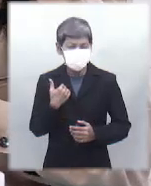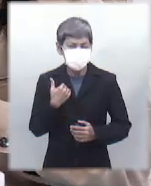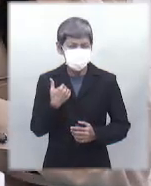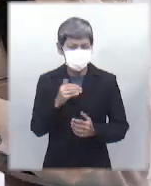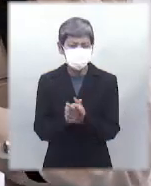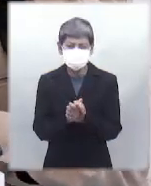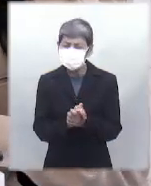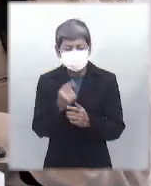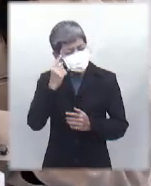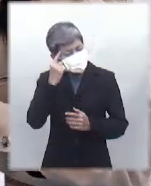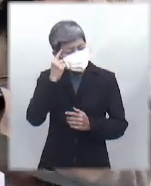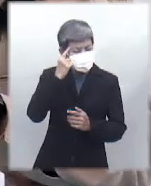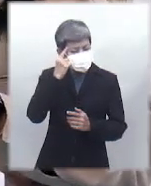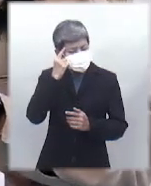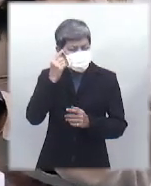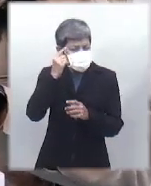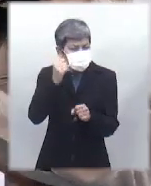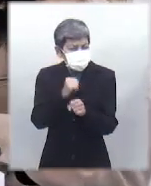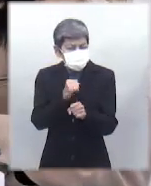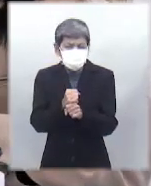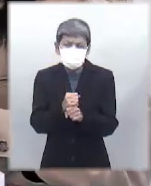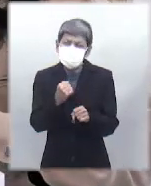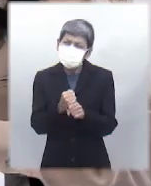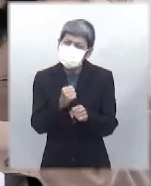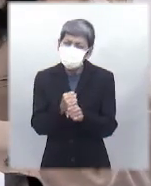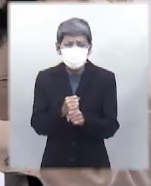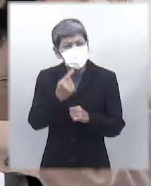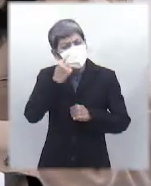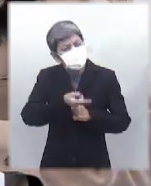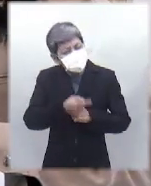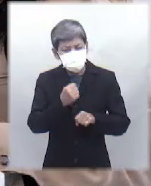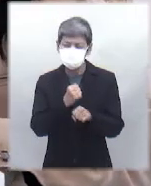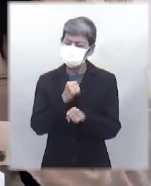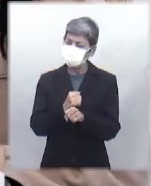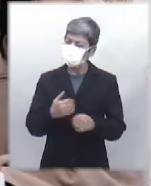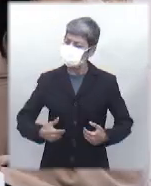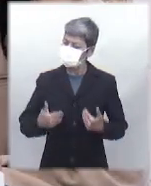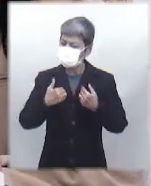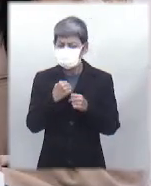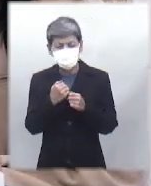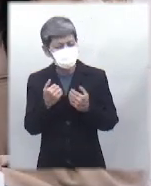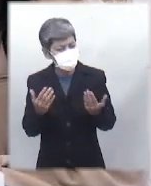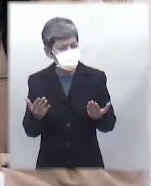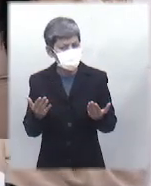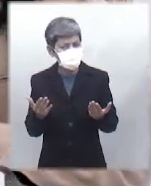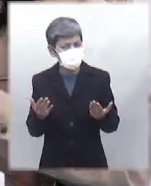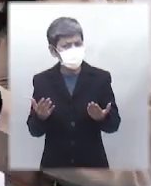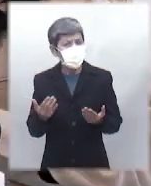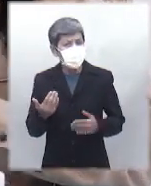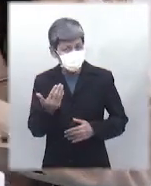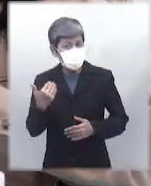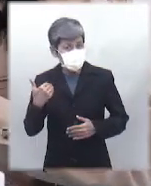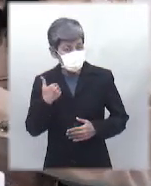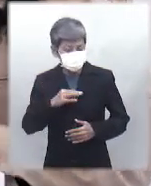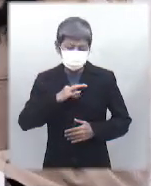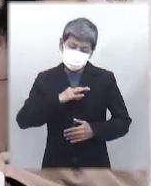การตัดสินใจก่อนเอ้ยจะอยู่ต่อเพราะเงินเดือนมันก็เป็นตัวรั้งให้มันไม่ใช่น้อยๆนะมันมีอารมณ์